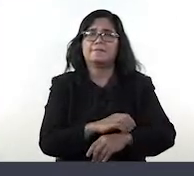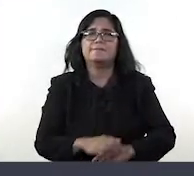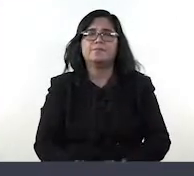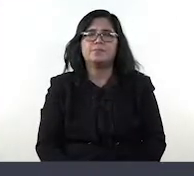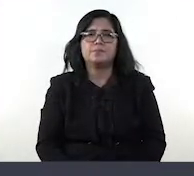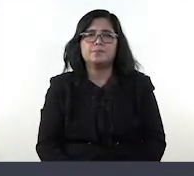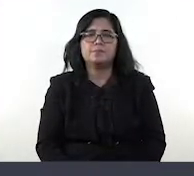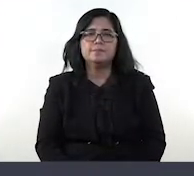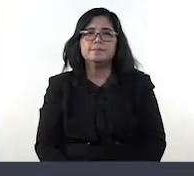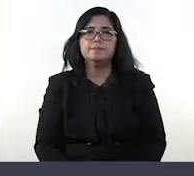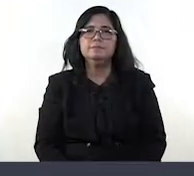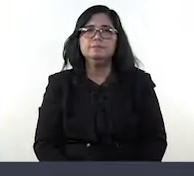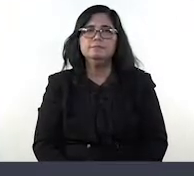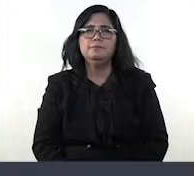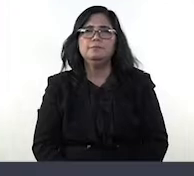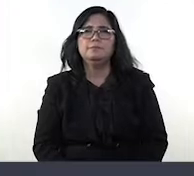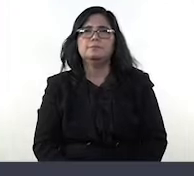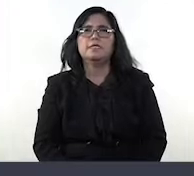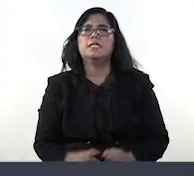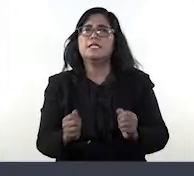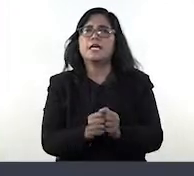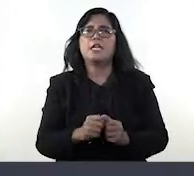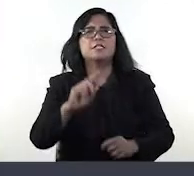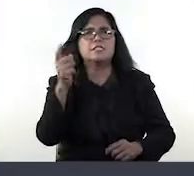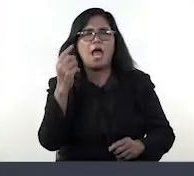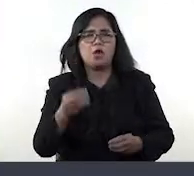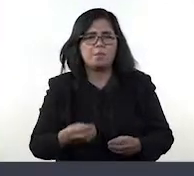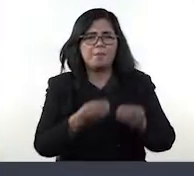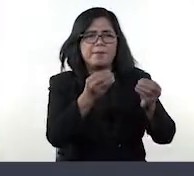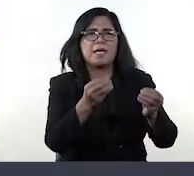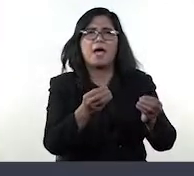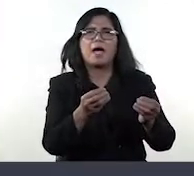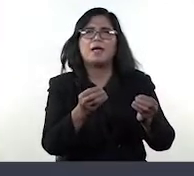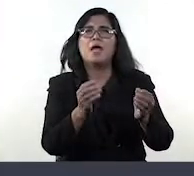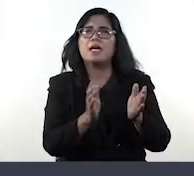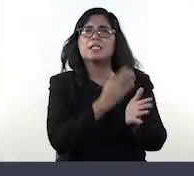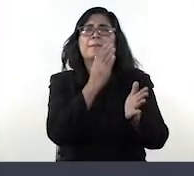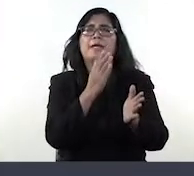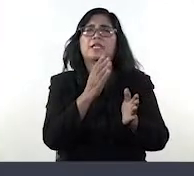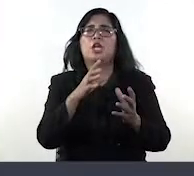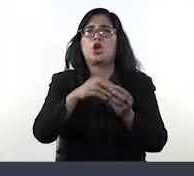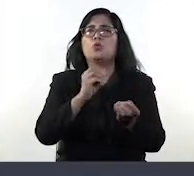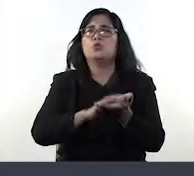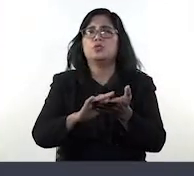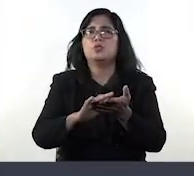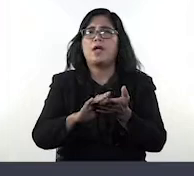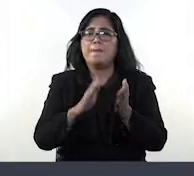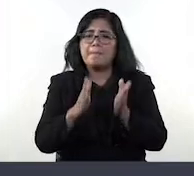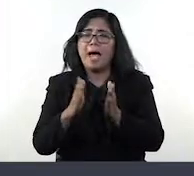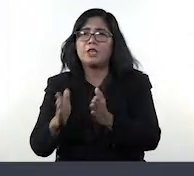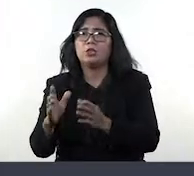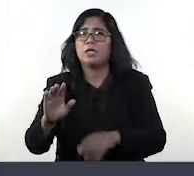Hai mematikan perbuatan-perbuatan daging Hai Jeju dengan selalu memberi kesempatan Roh Kudus mengatur hidup